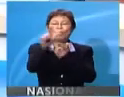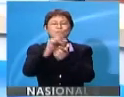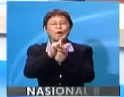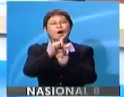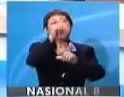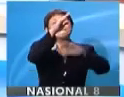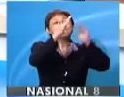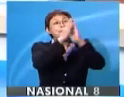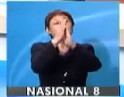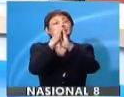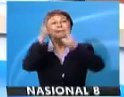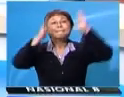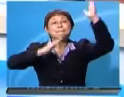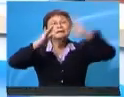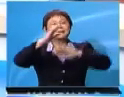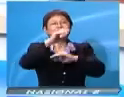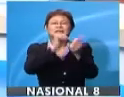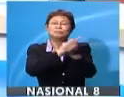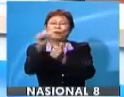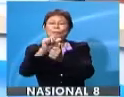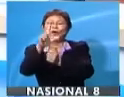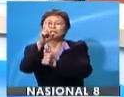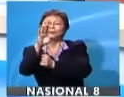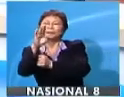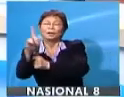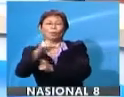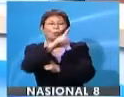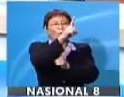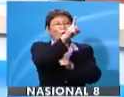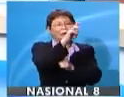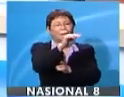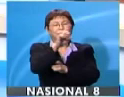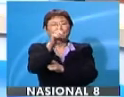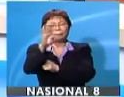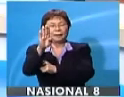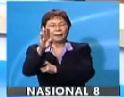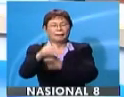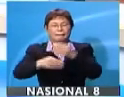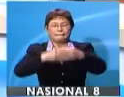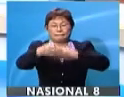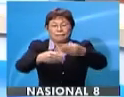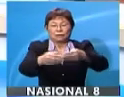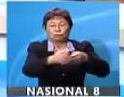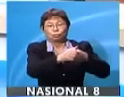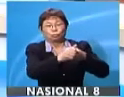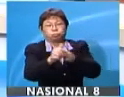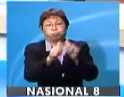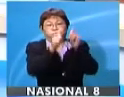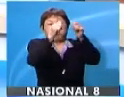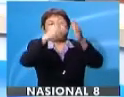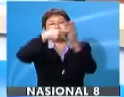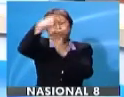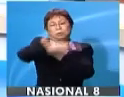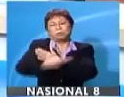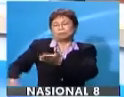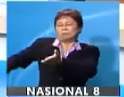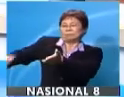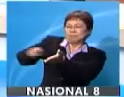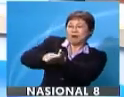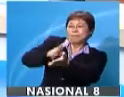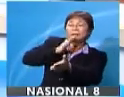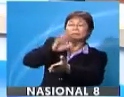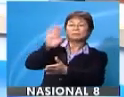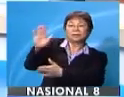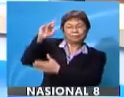Lumpur. 1MDB Real Estate Sdn Bhd 1MDBRE pemaju induk projek itu dalam satu kenyataan memaklumkan